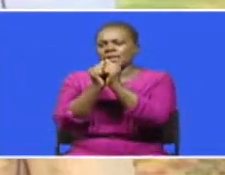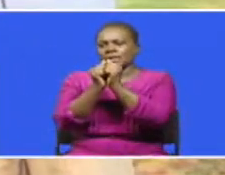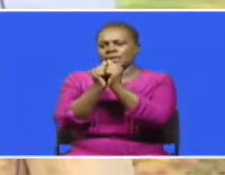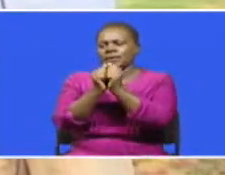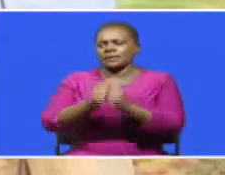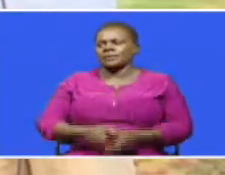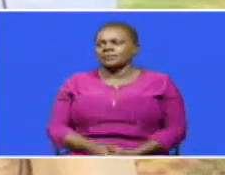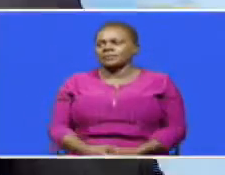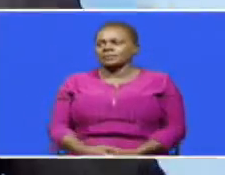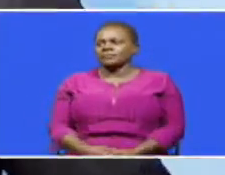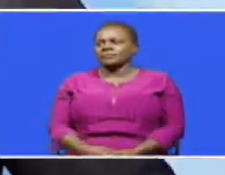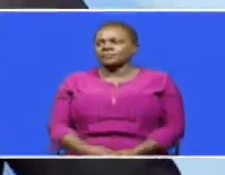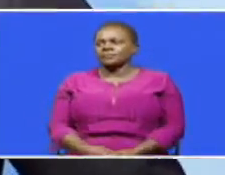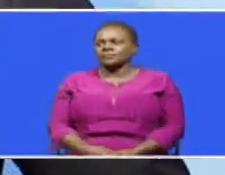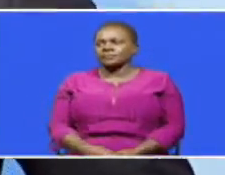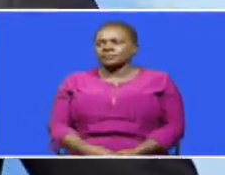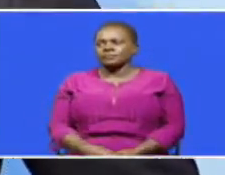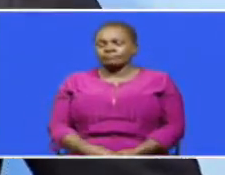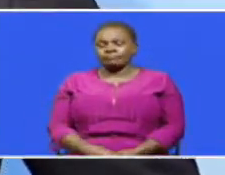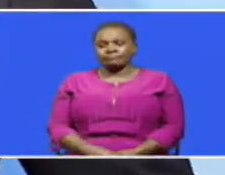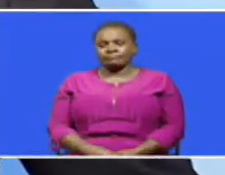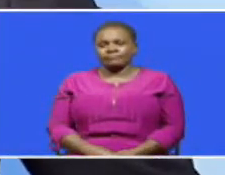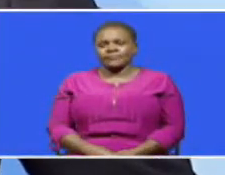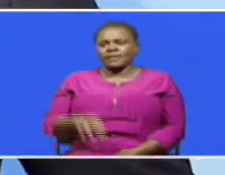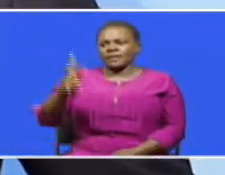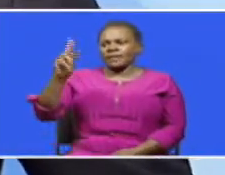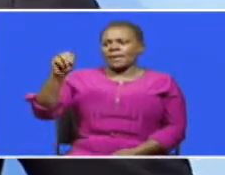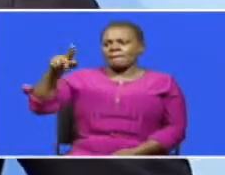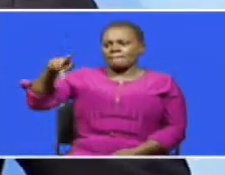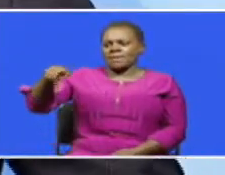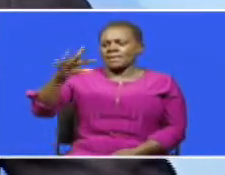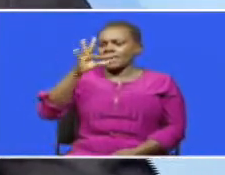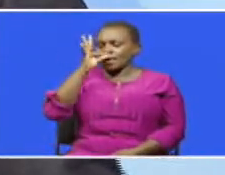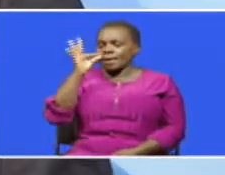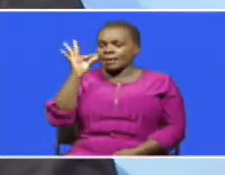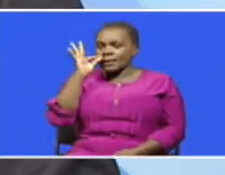County Elgeyo Marakwet. Mbunge wa Mathira Rigathi Gachagua